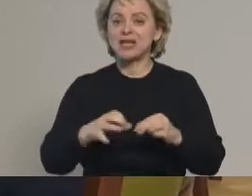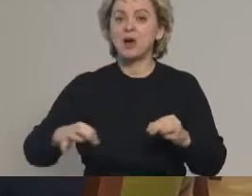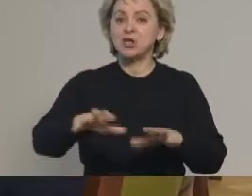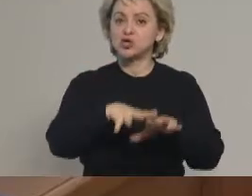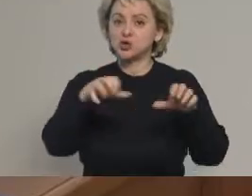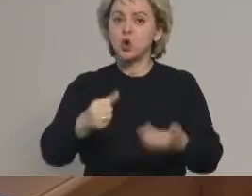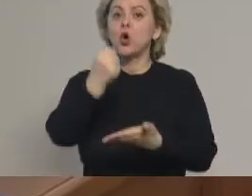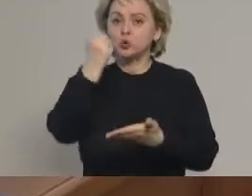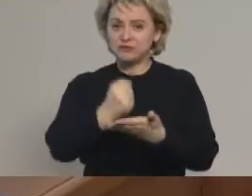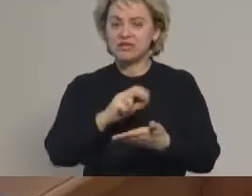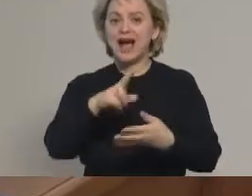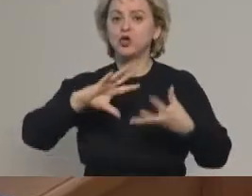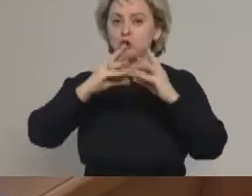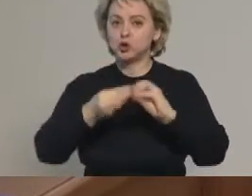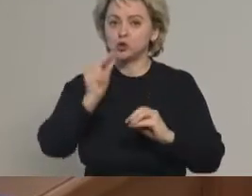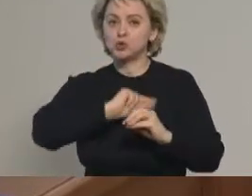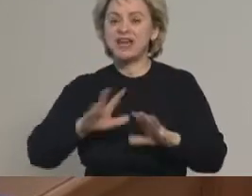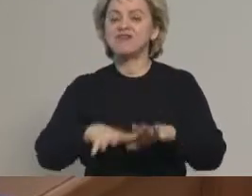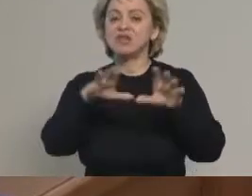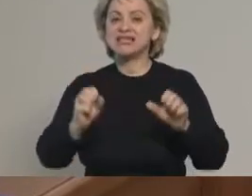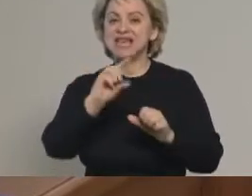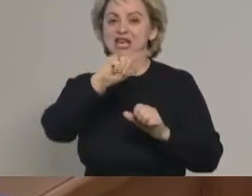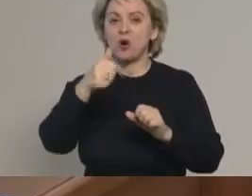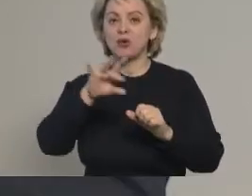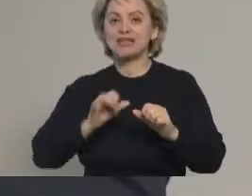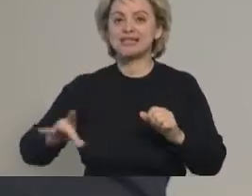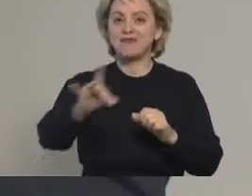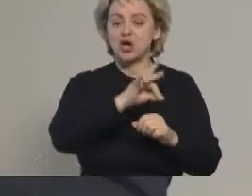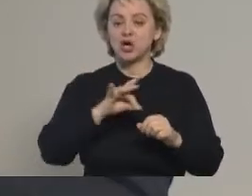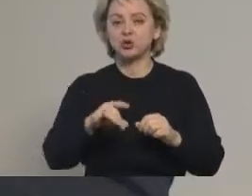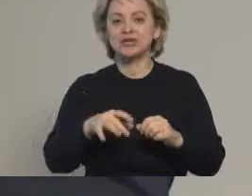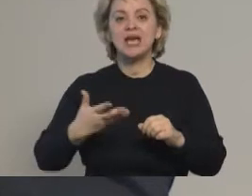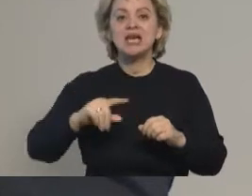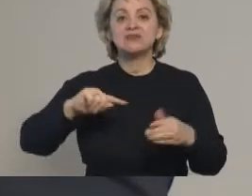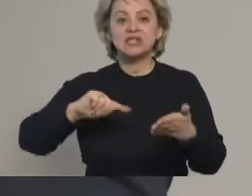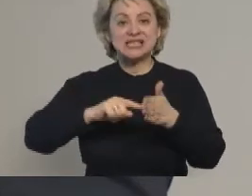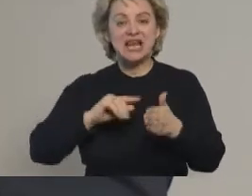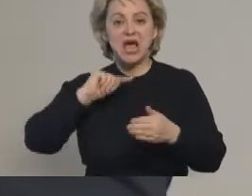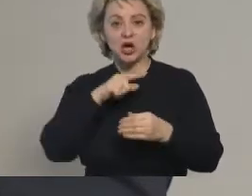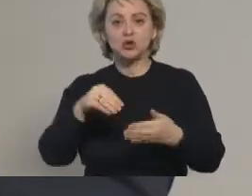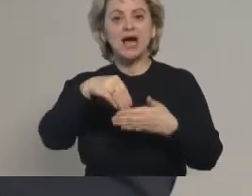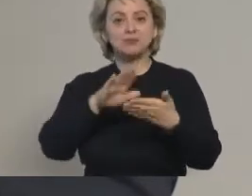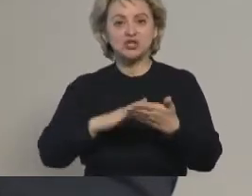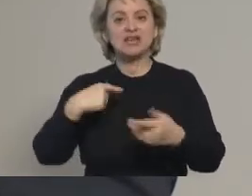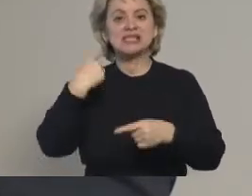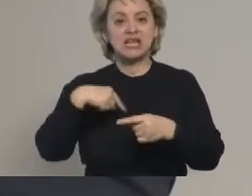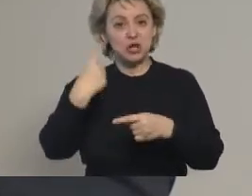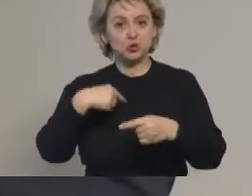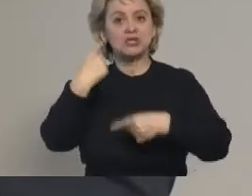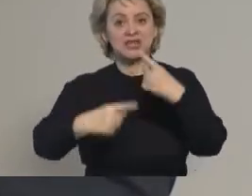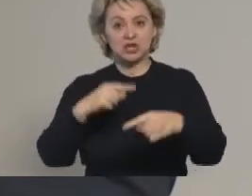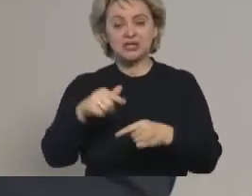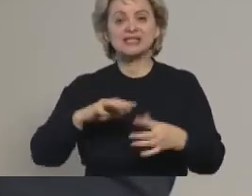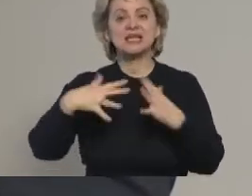правительство утвердило, как и результаты работы властей Игорлыкского района. В сфере экономики отмечаются следующие тенденции.